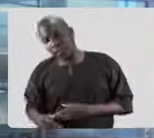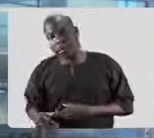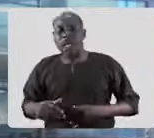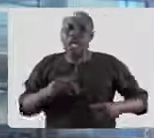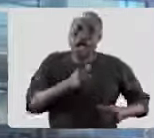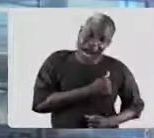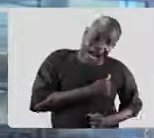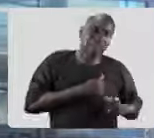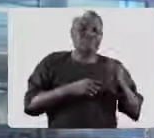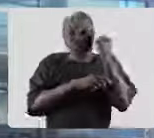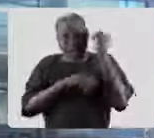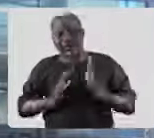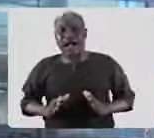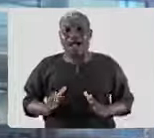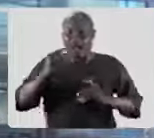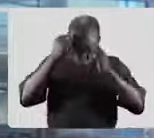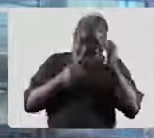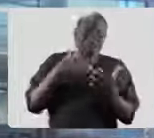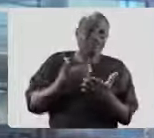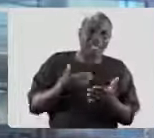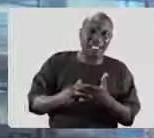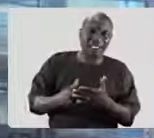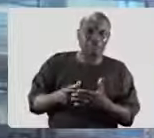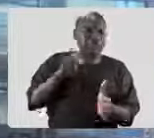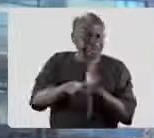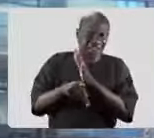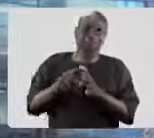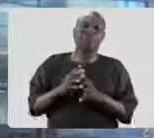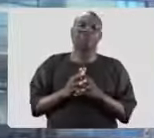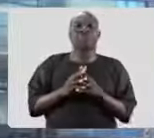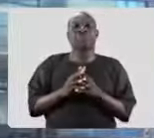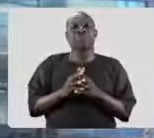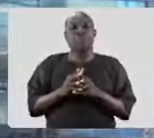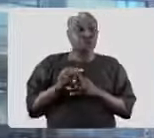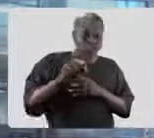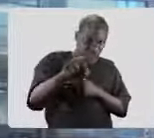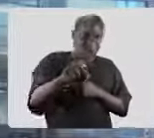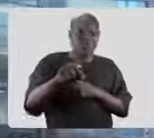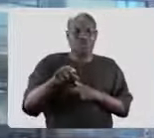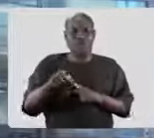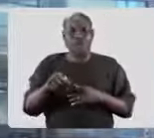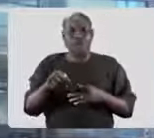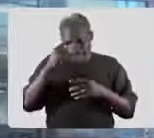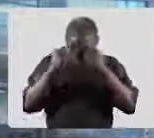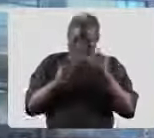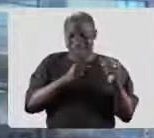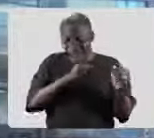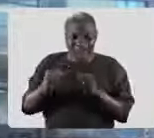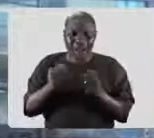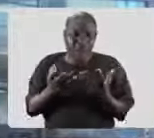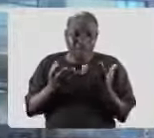am roba no sikanti wo yi nipa nkwa e frasase so ana wo politician no tumi a wo